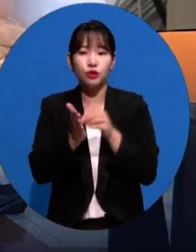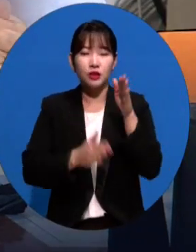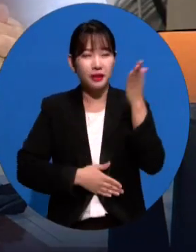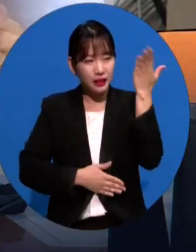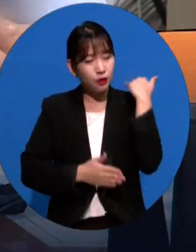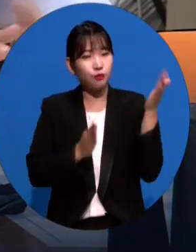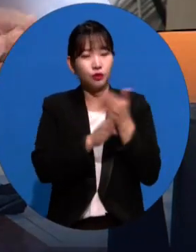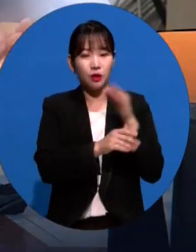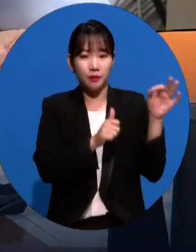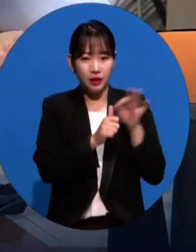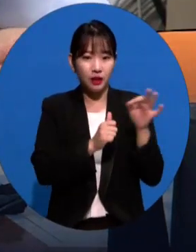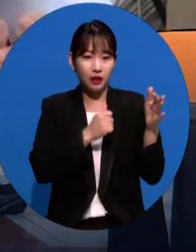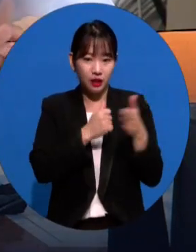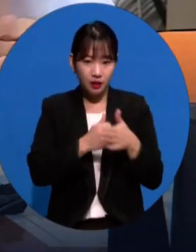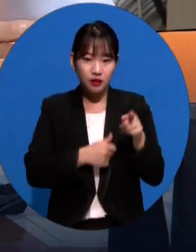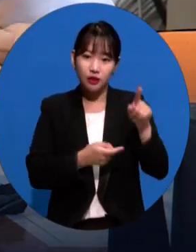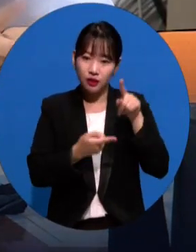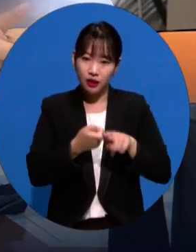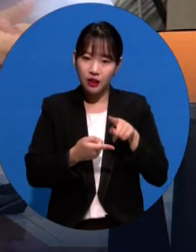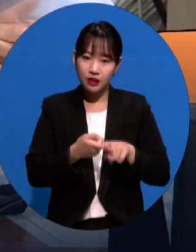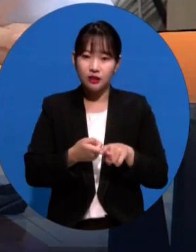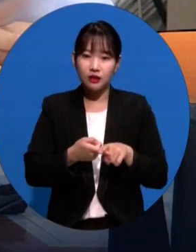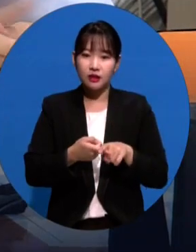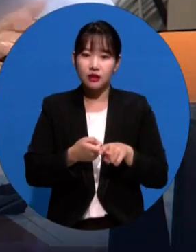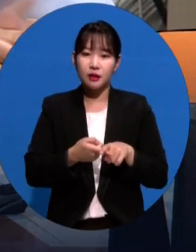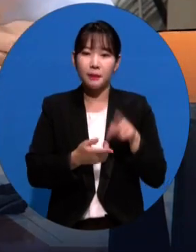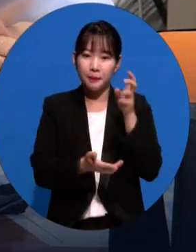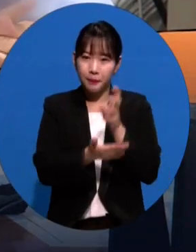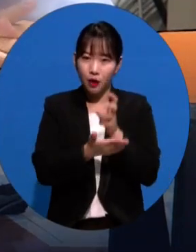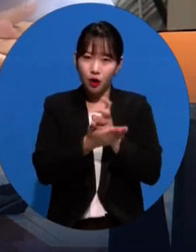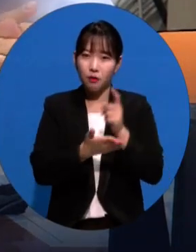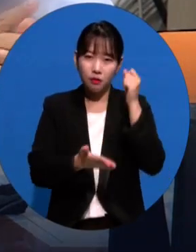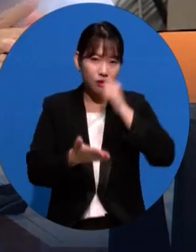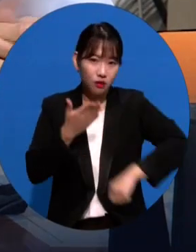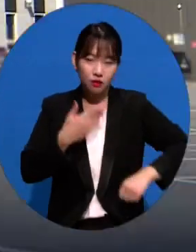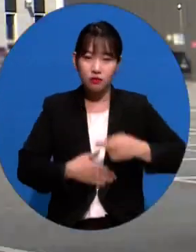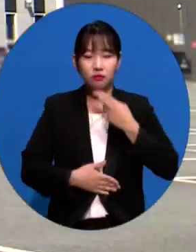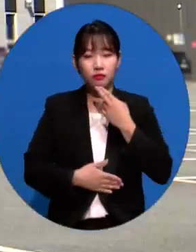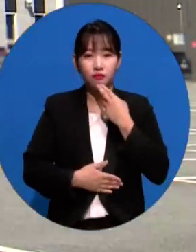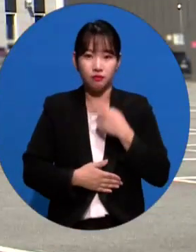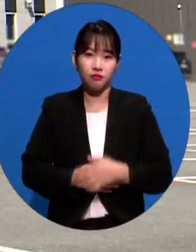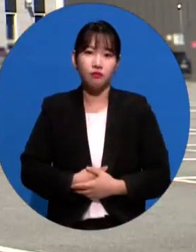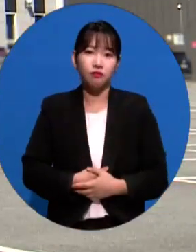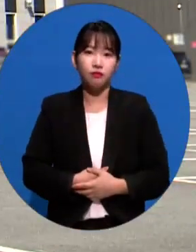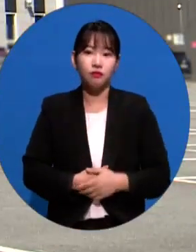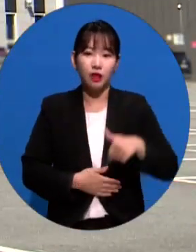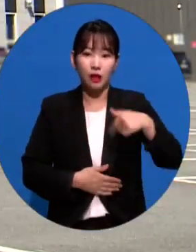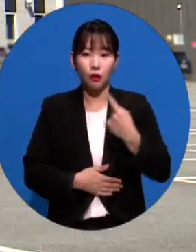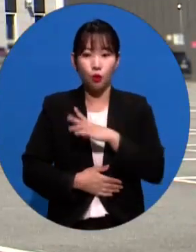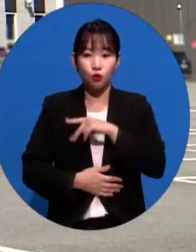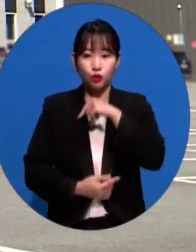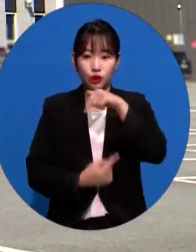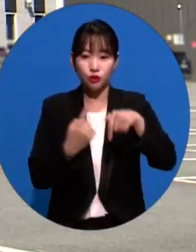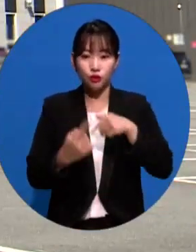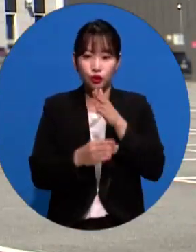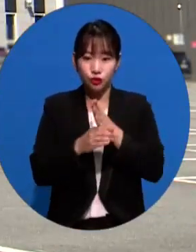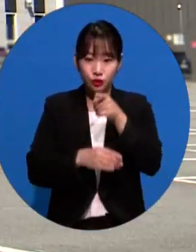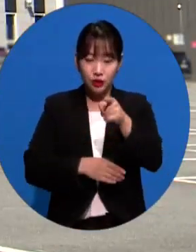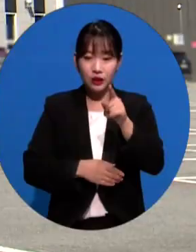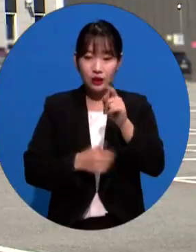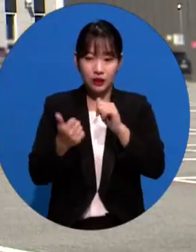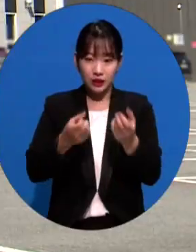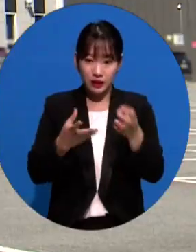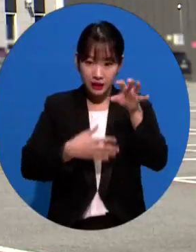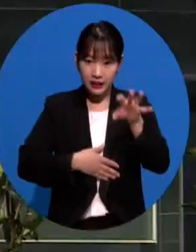있어왔기 때문에 그거에 대해서는 그리고 이게 이제 법이나 이런 저촉 사항이 안 되기 때문에 고 의원이 운영하는 장례식장에 예산